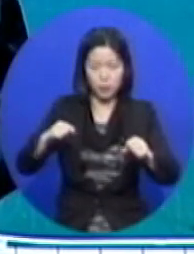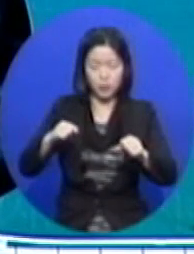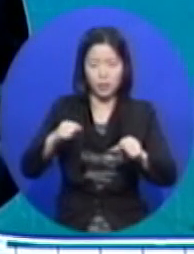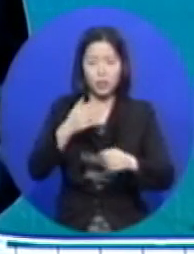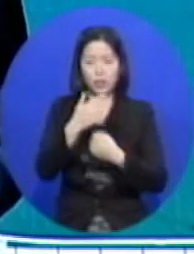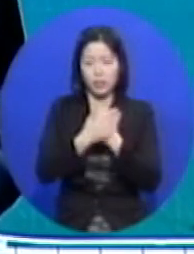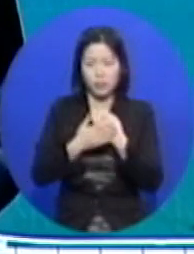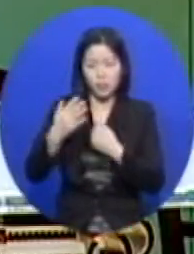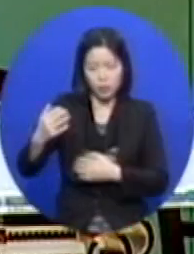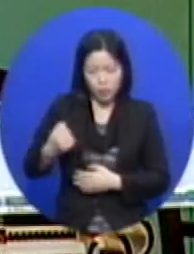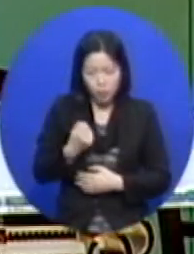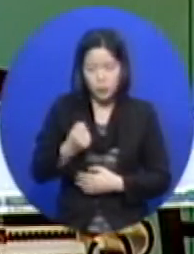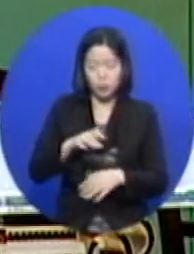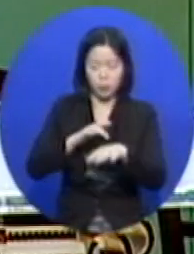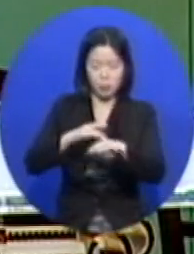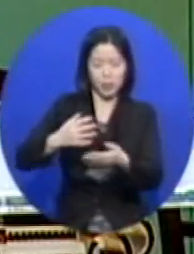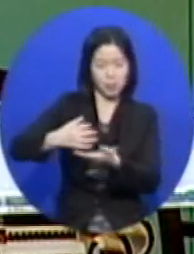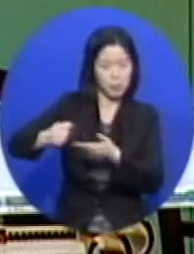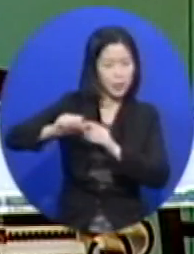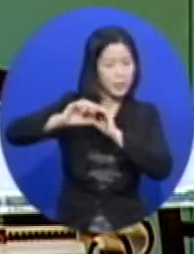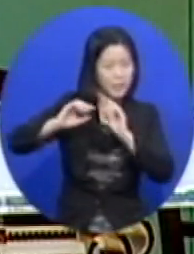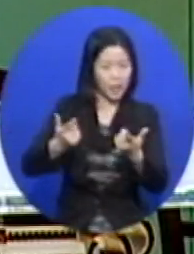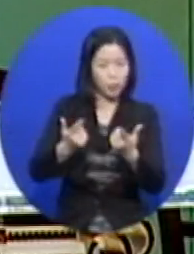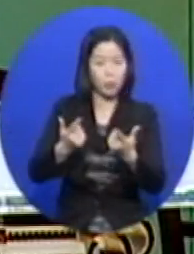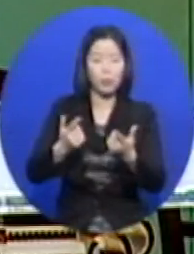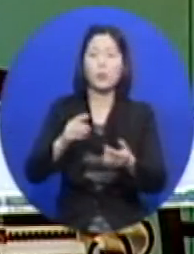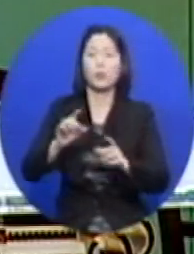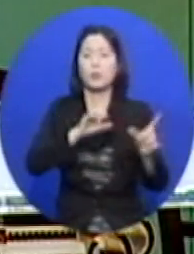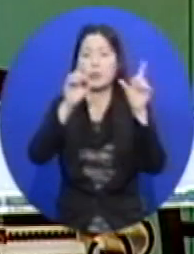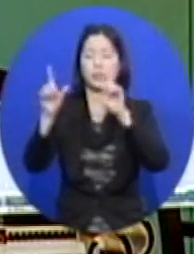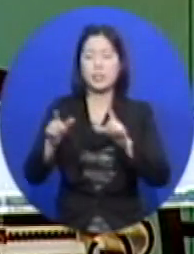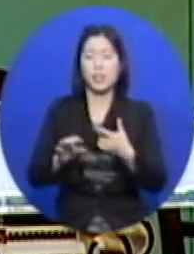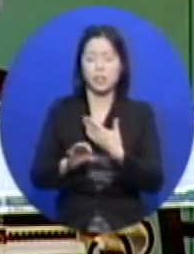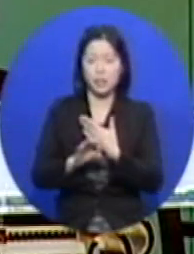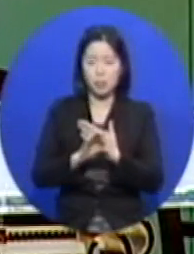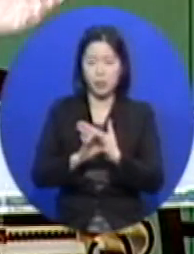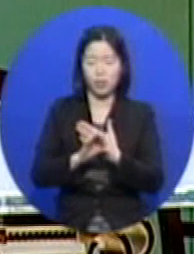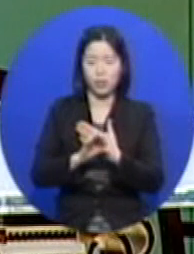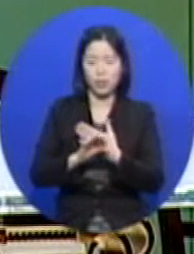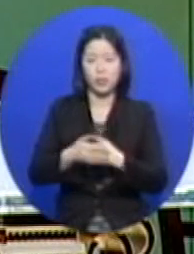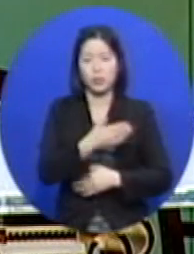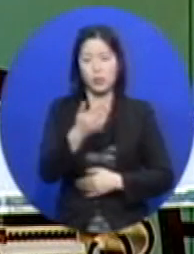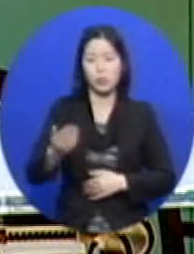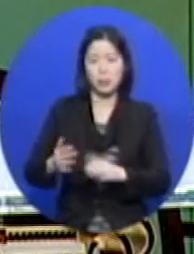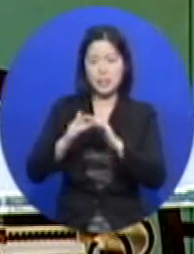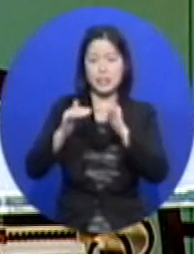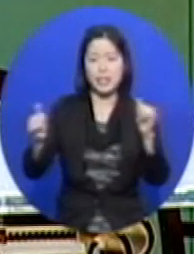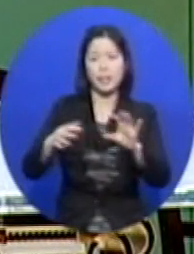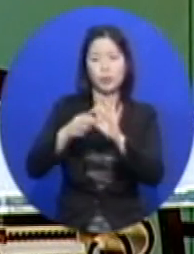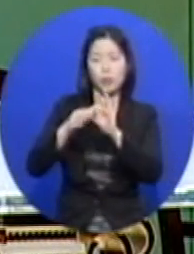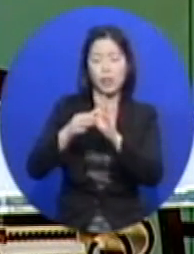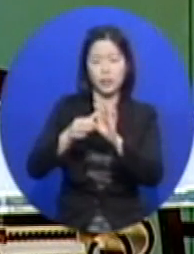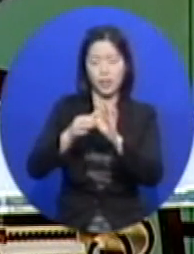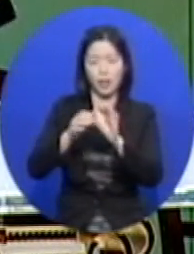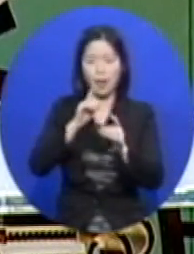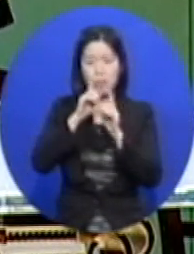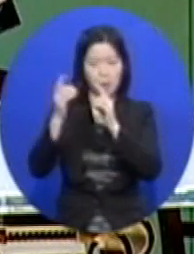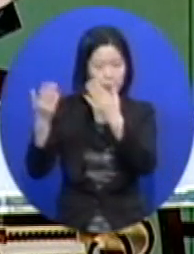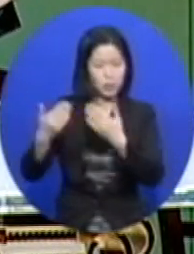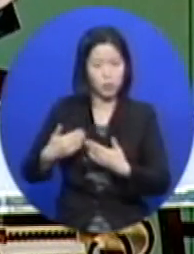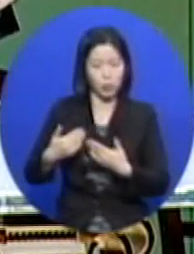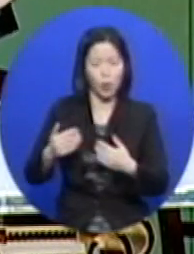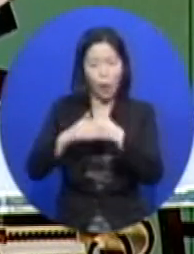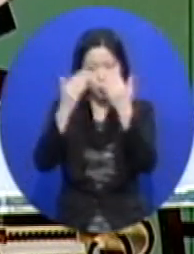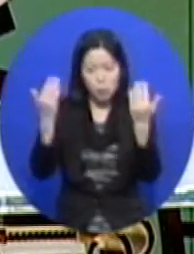마귀에게 빼 아끼지 아니하고 산다면 그건 여러분의 사랑과 의 관계가 말해줘요 모든 사람과